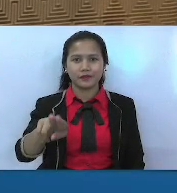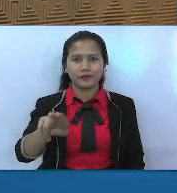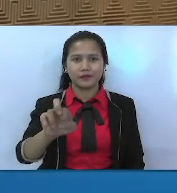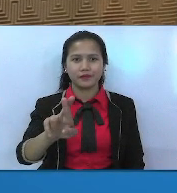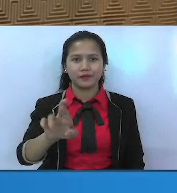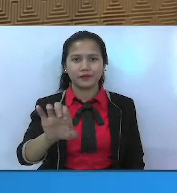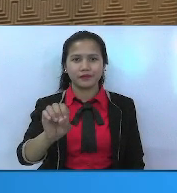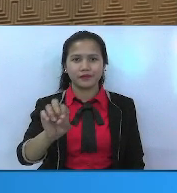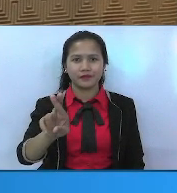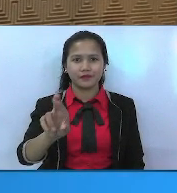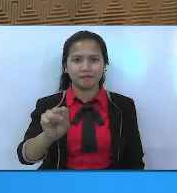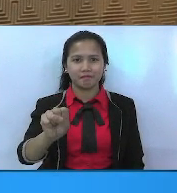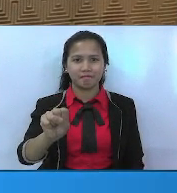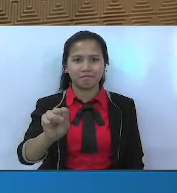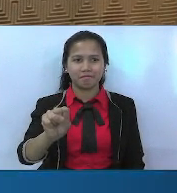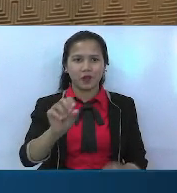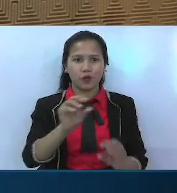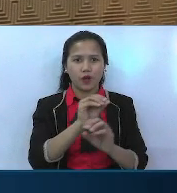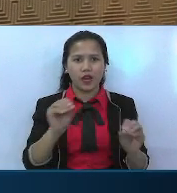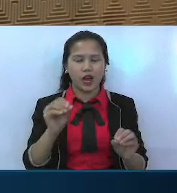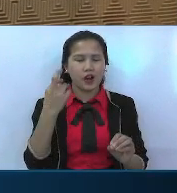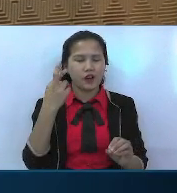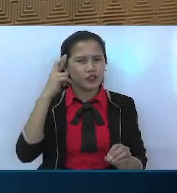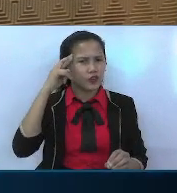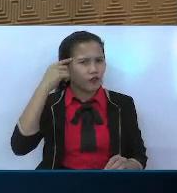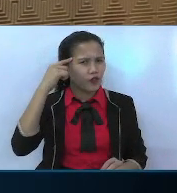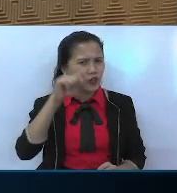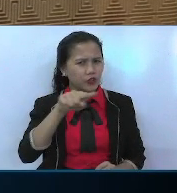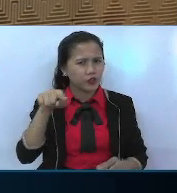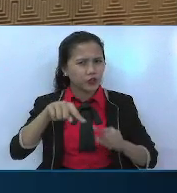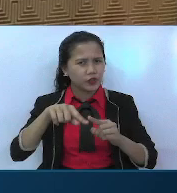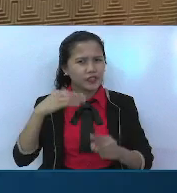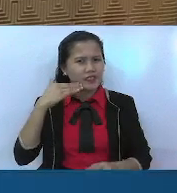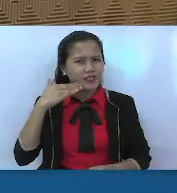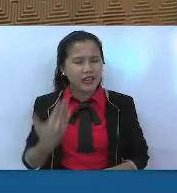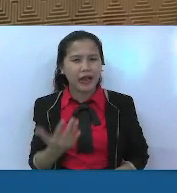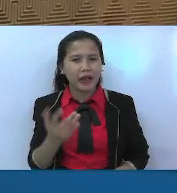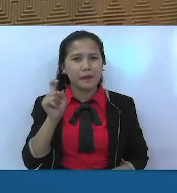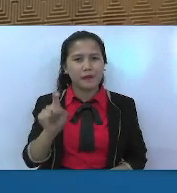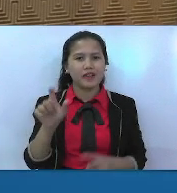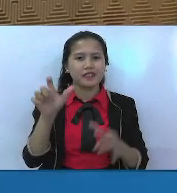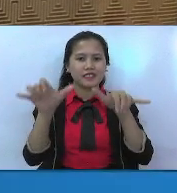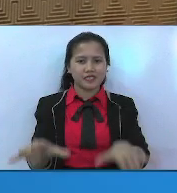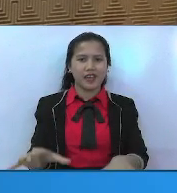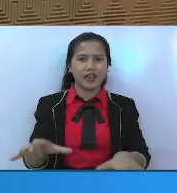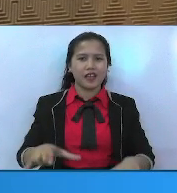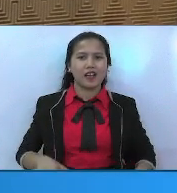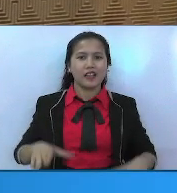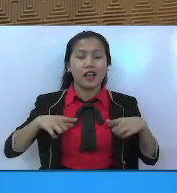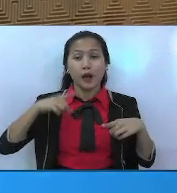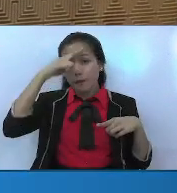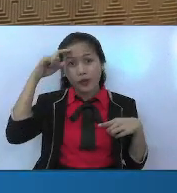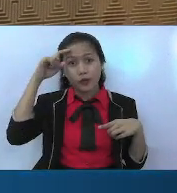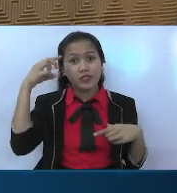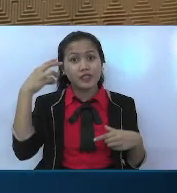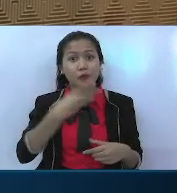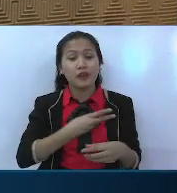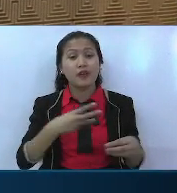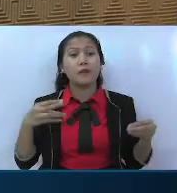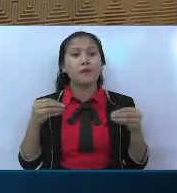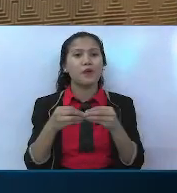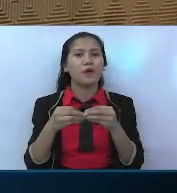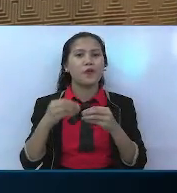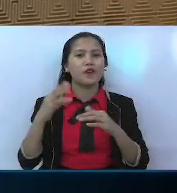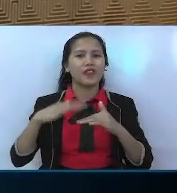die. And there's more reason for you to stay alive. It's because you are more than conquerors. Amen.